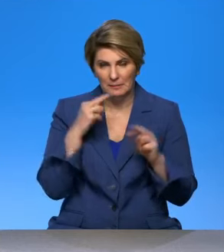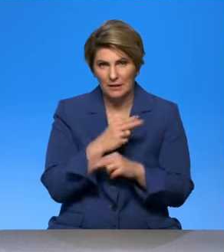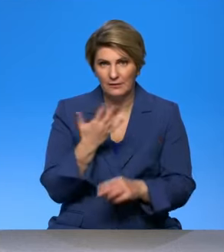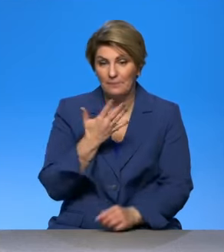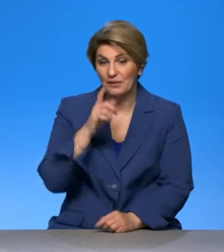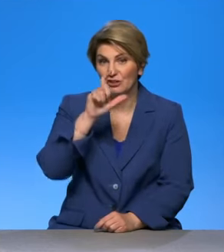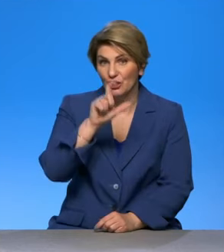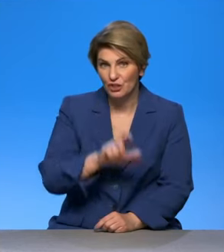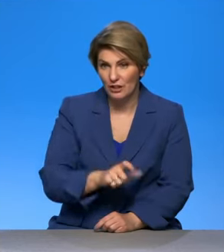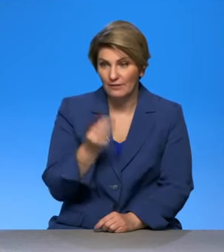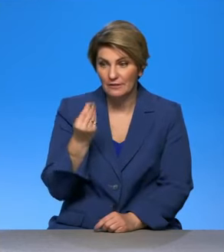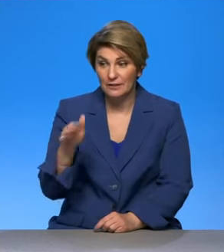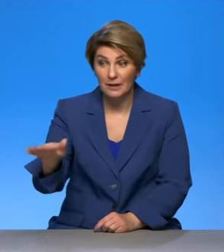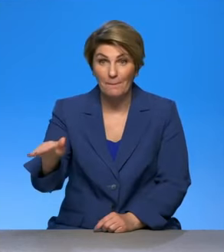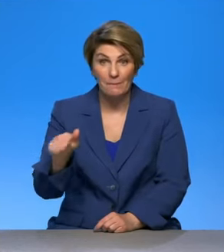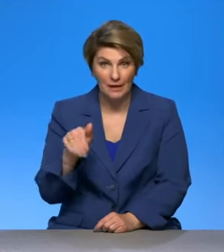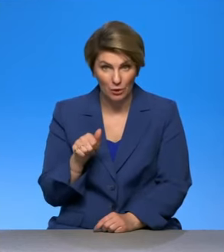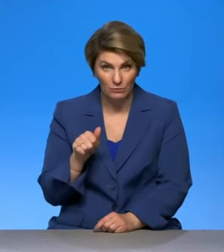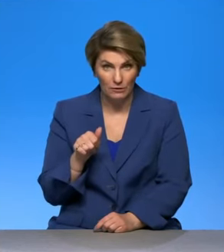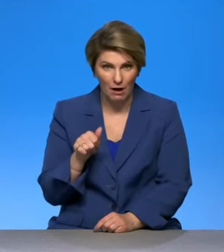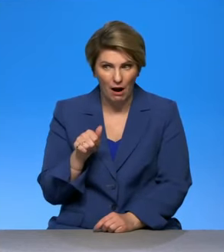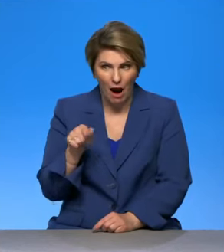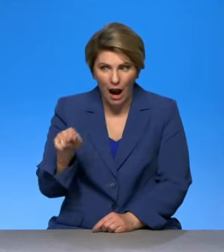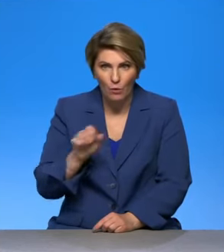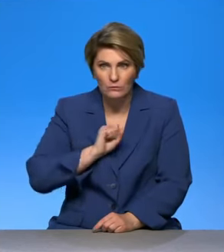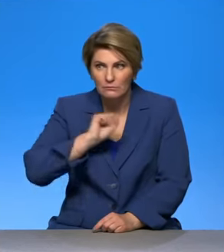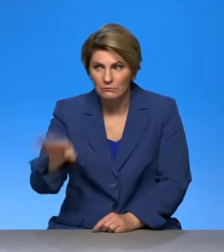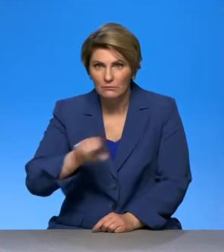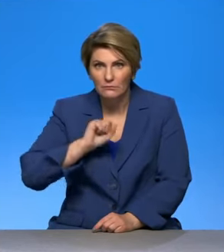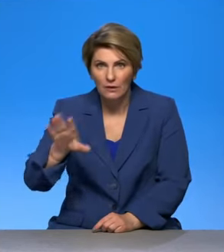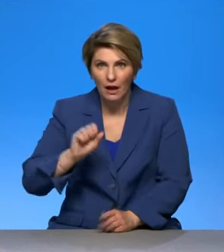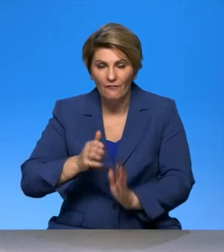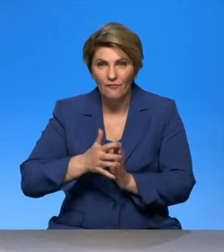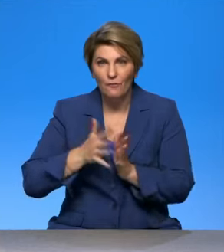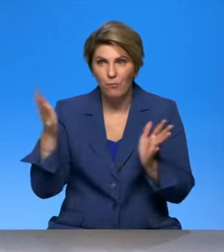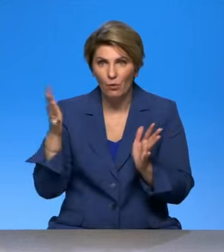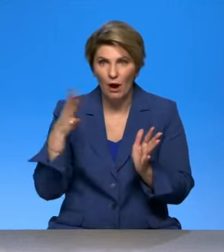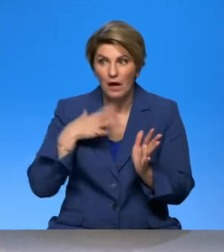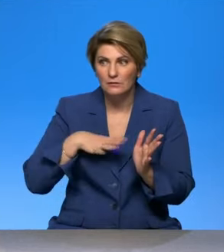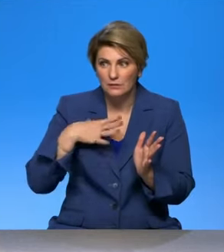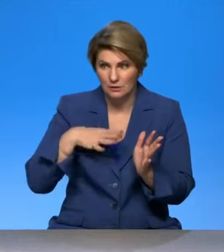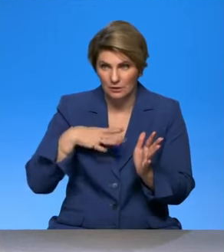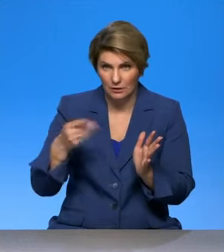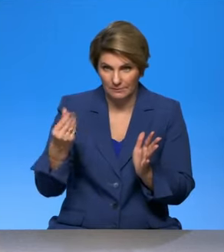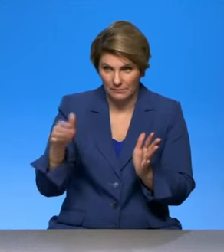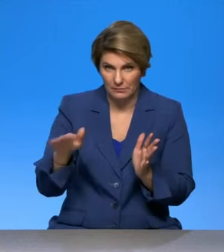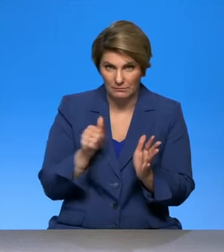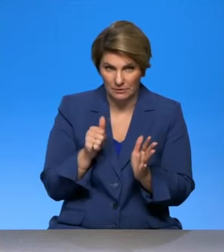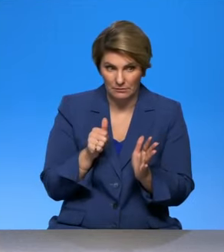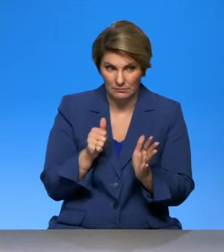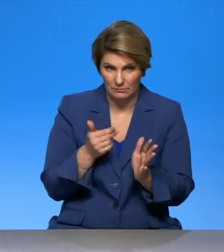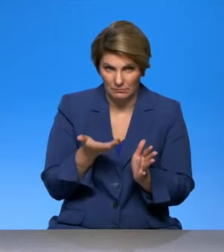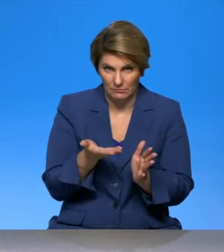берет кредит, он потом отдает больше, и если он может отдать больше, елки-палки, а зачем ты кредит берешь? Просто здесь на самом деле все